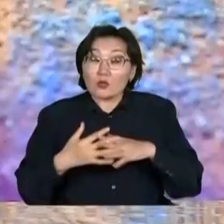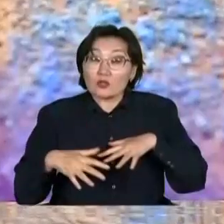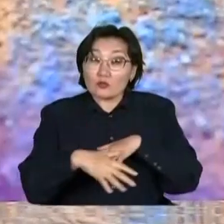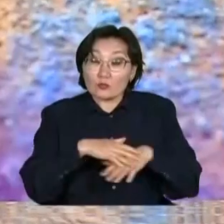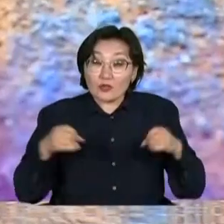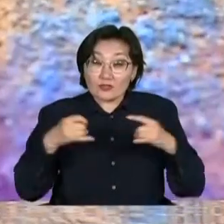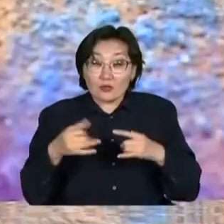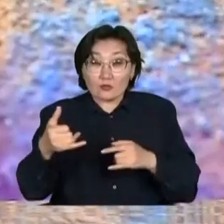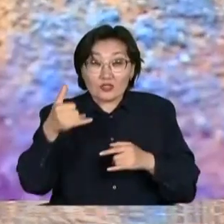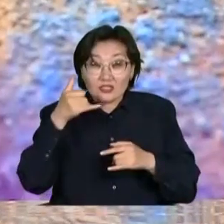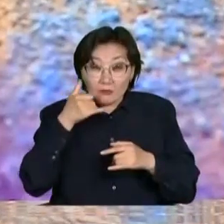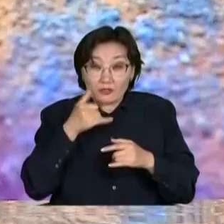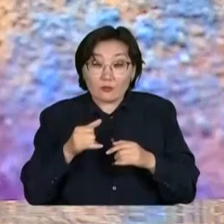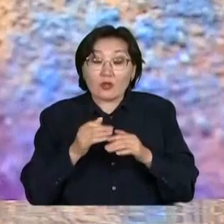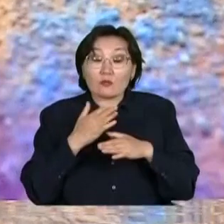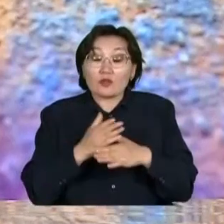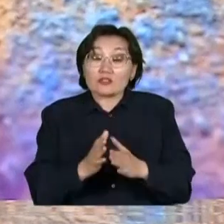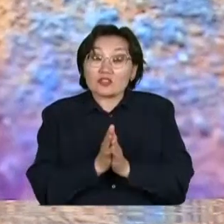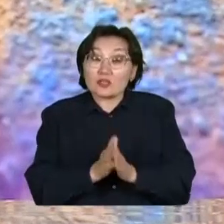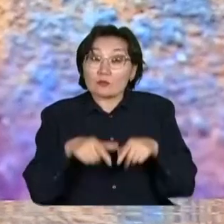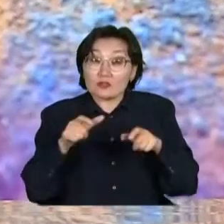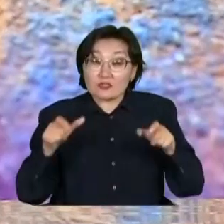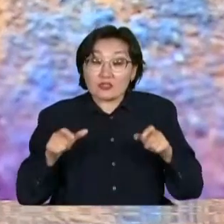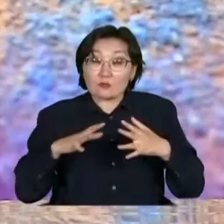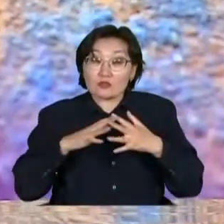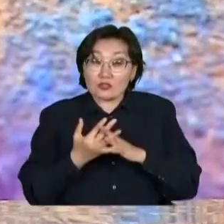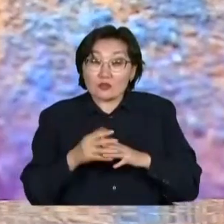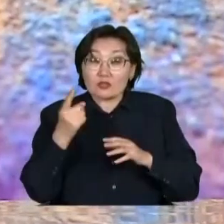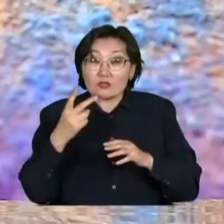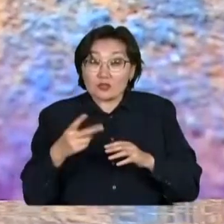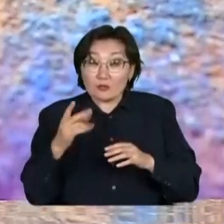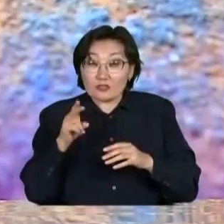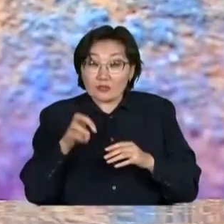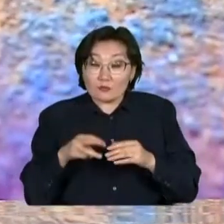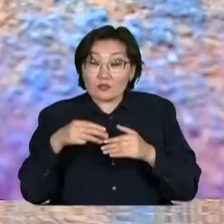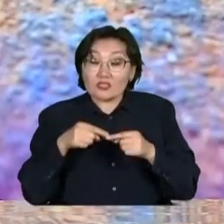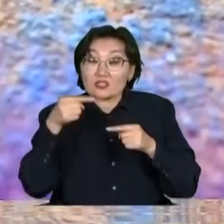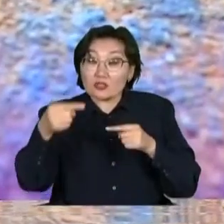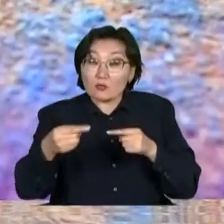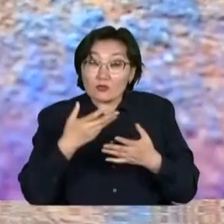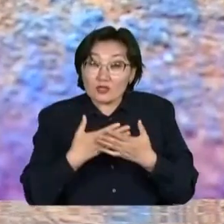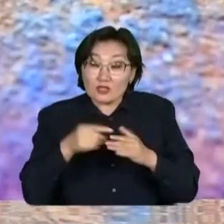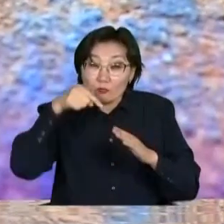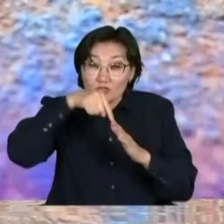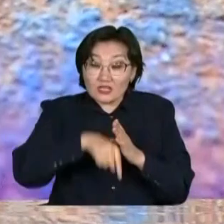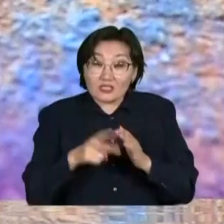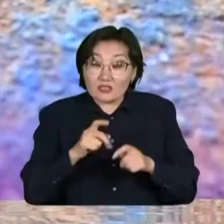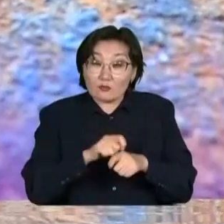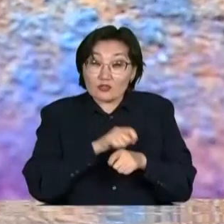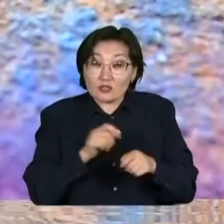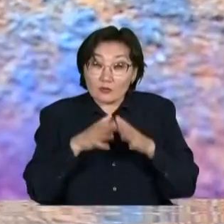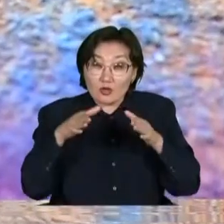хабарласып, араша түсуді сұрады. Азаматтардың айтуынша, елді мекеннен 25 шақырымға жуық жерде тереңдігі 2 метрден